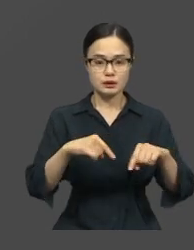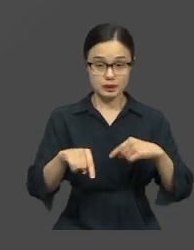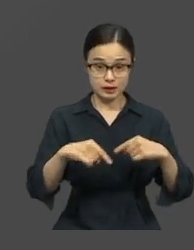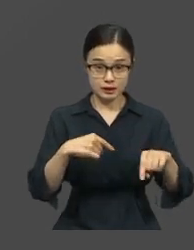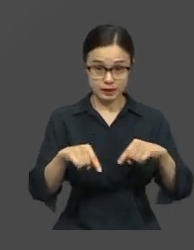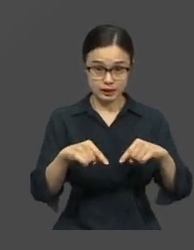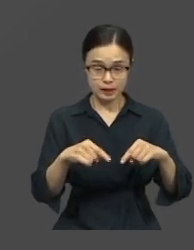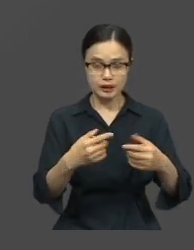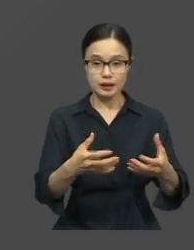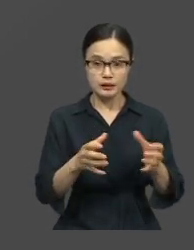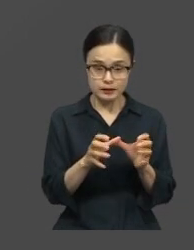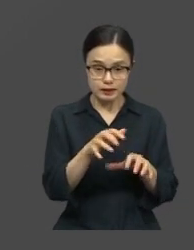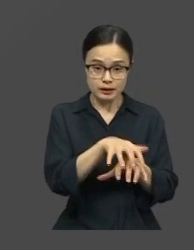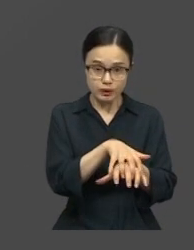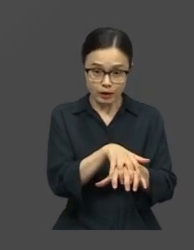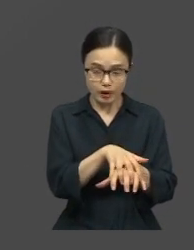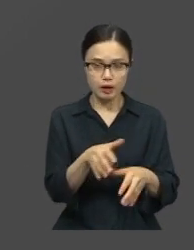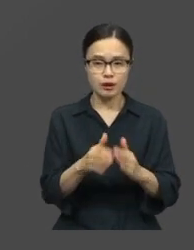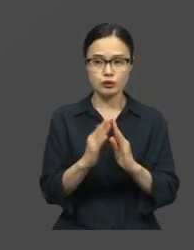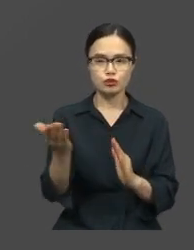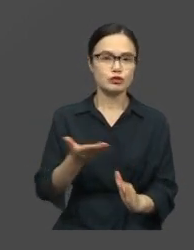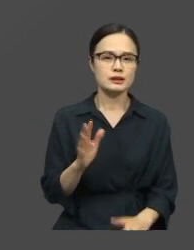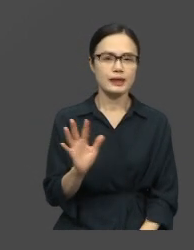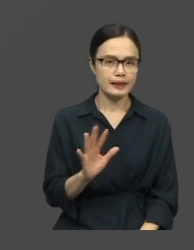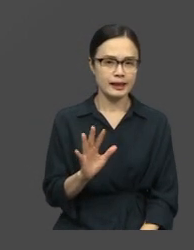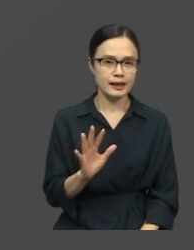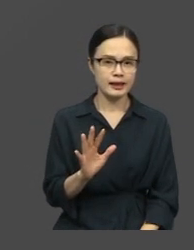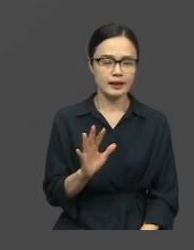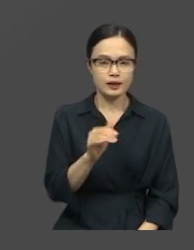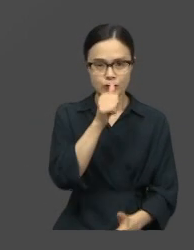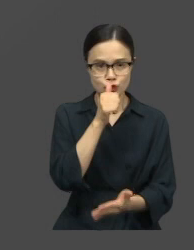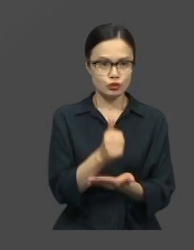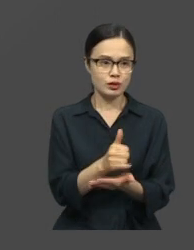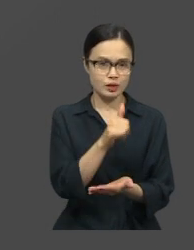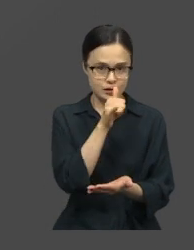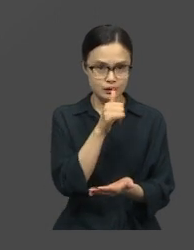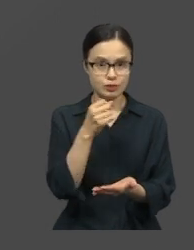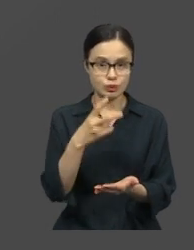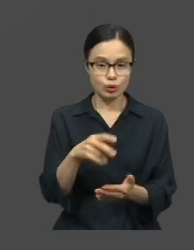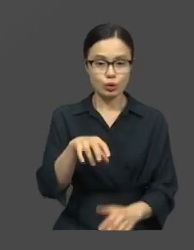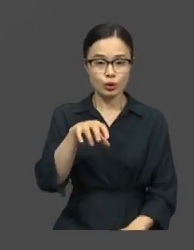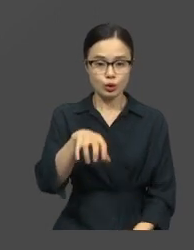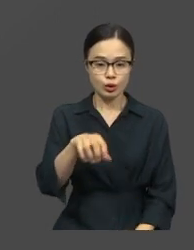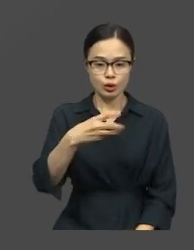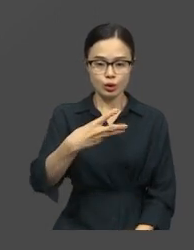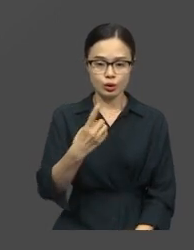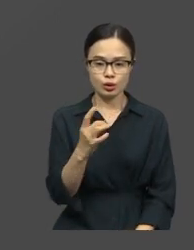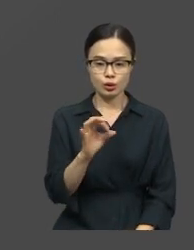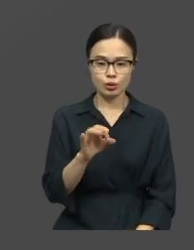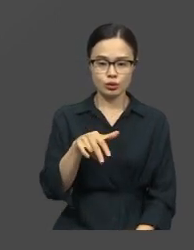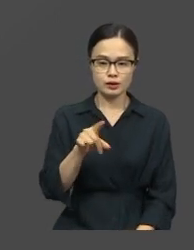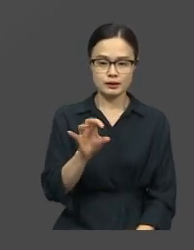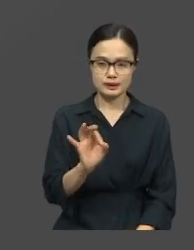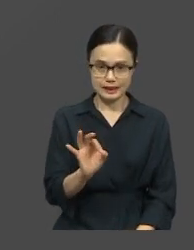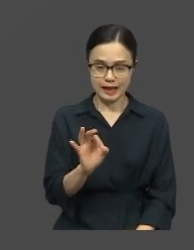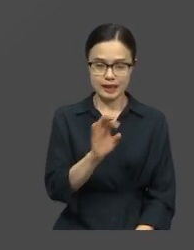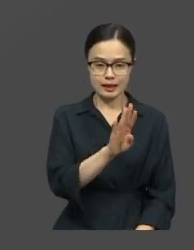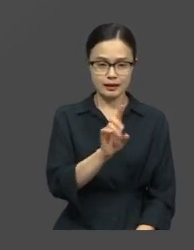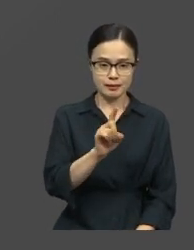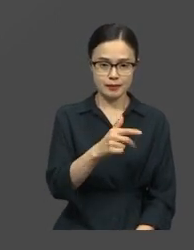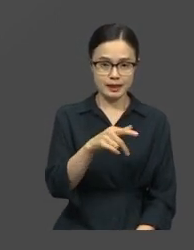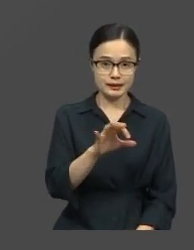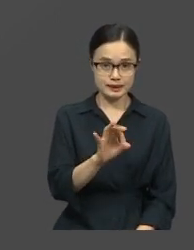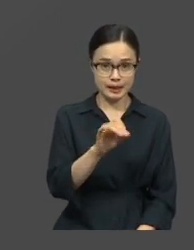직무유기. 또 한 가지는 통장과 반장을 중심으로 하는 주민자치위원회로의 회기를 주장하는 조례